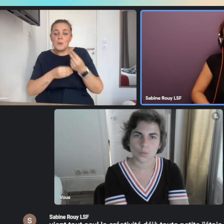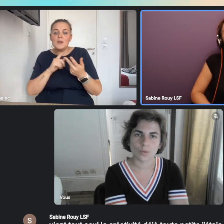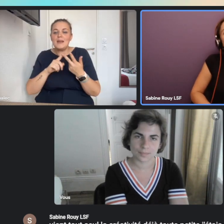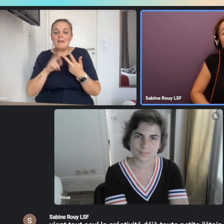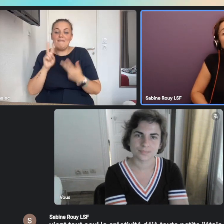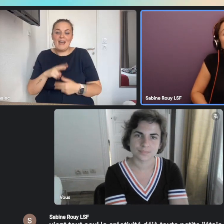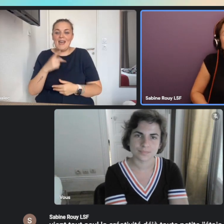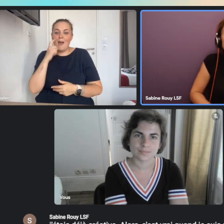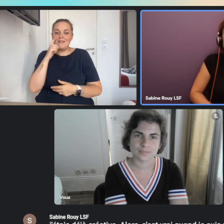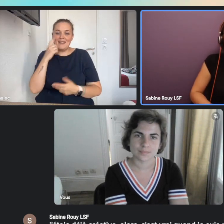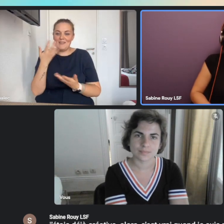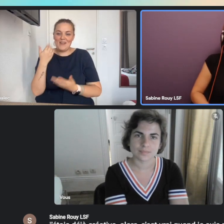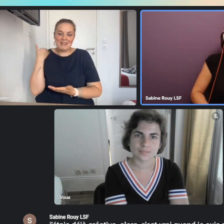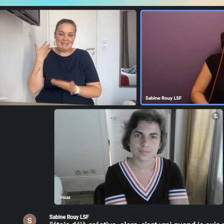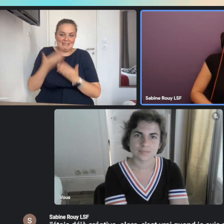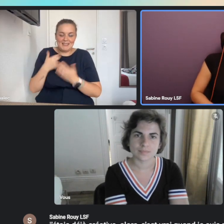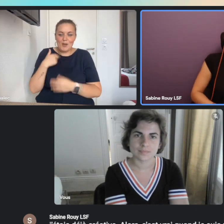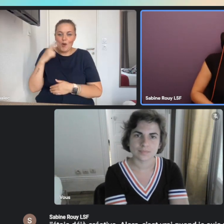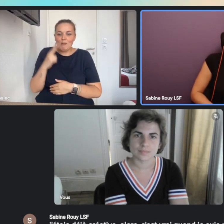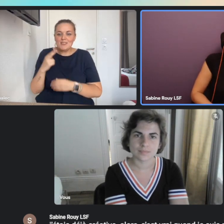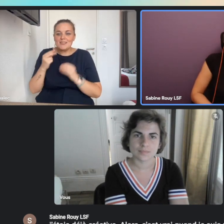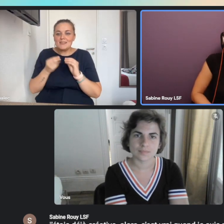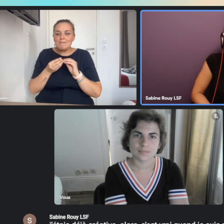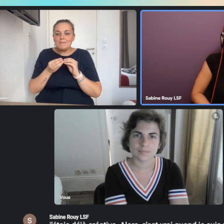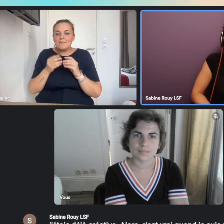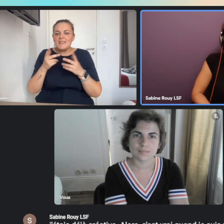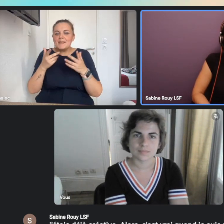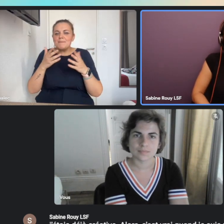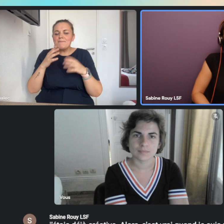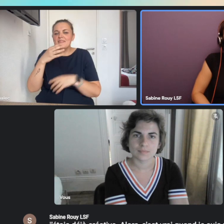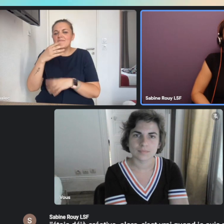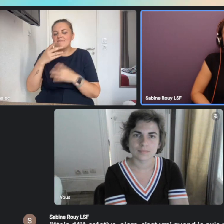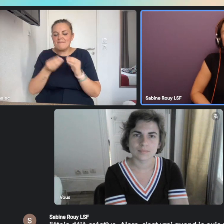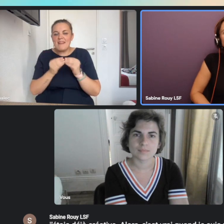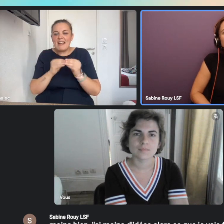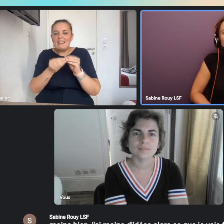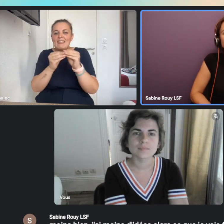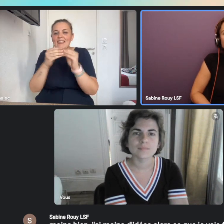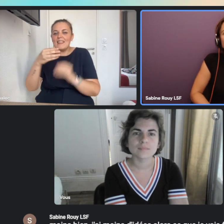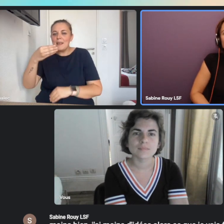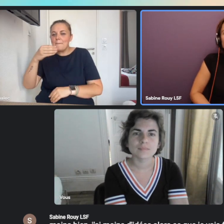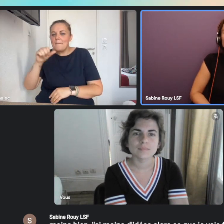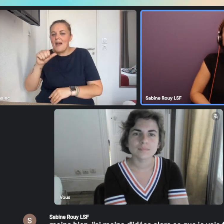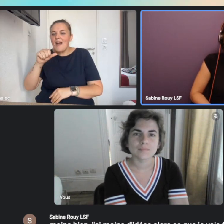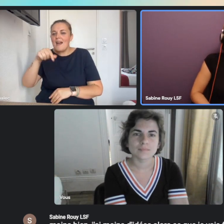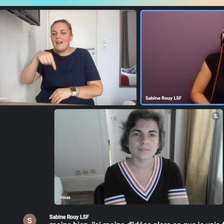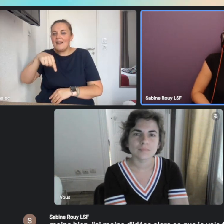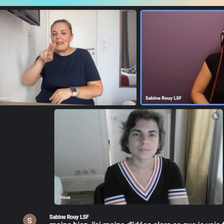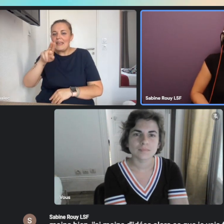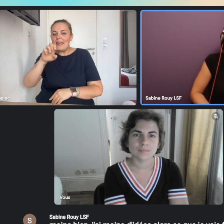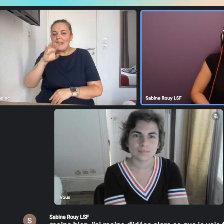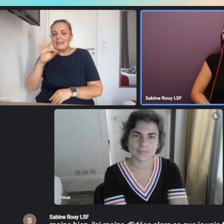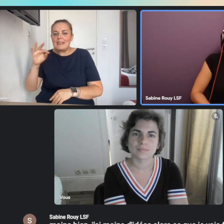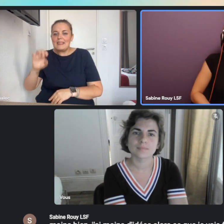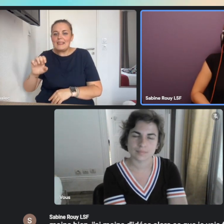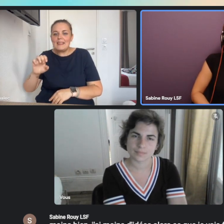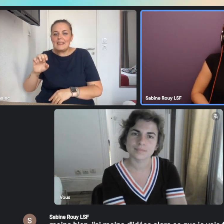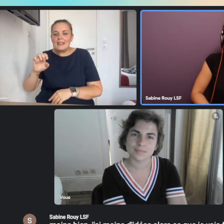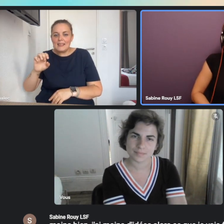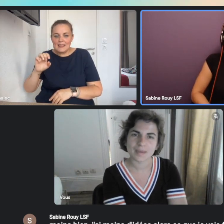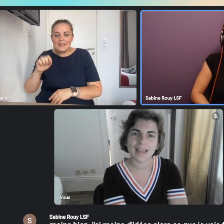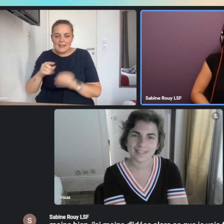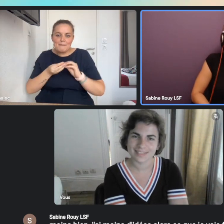livre ou alors j'ai remarqué que là, ce que je faisais, c'était, je faisais davantage de